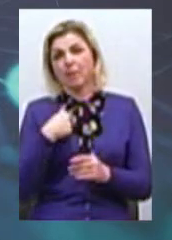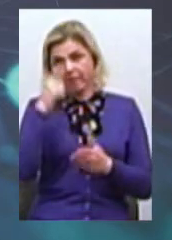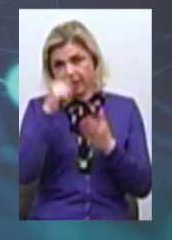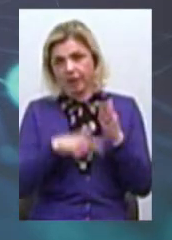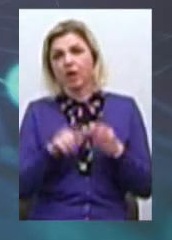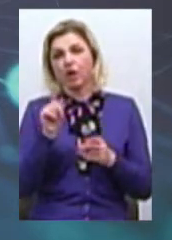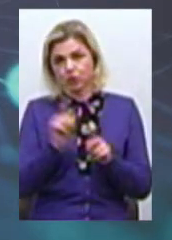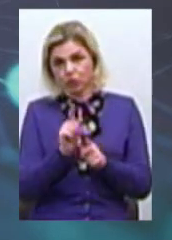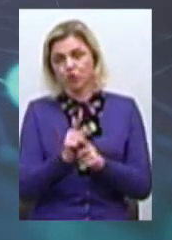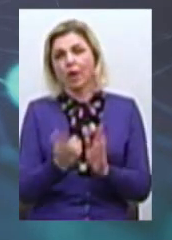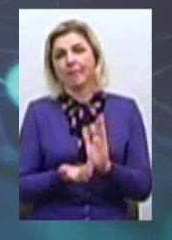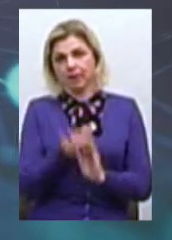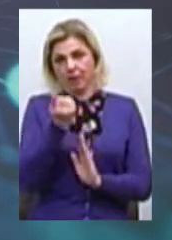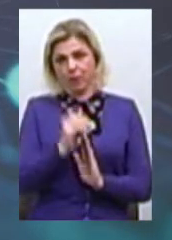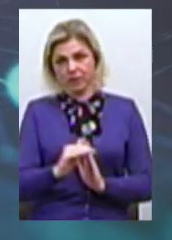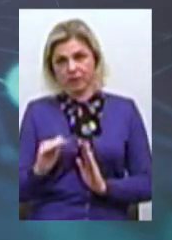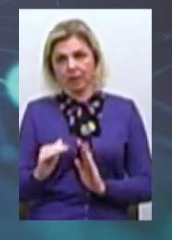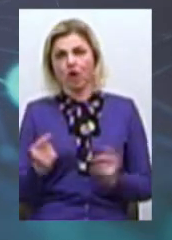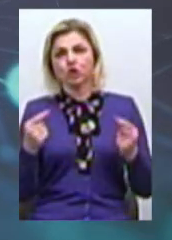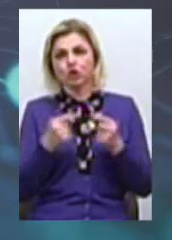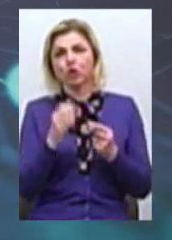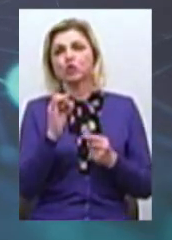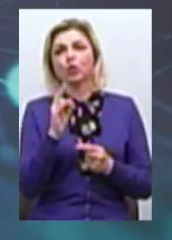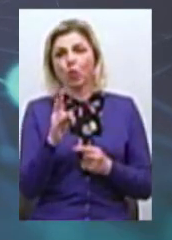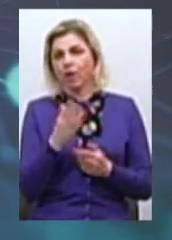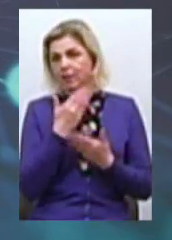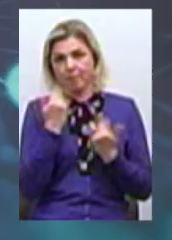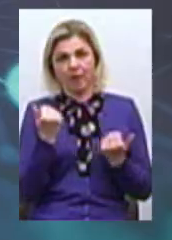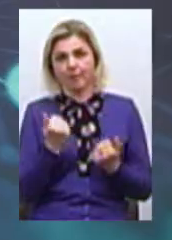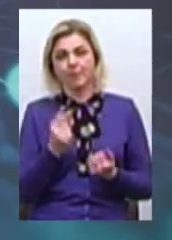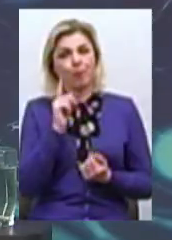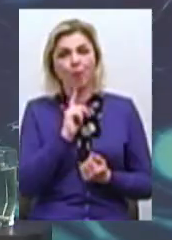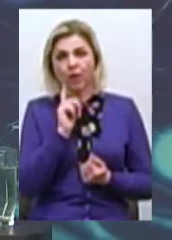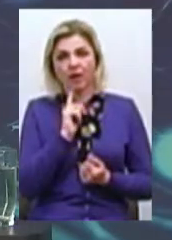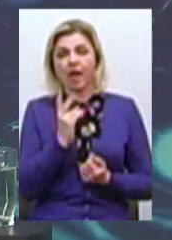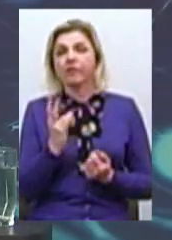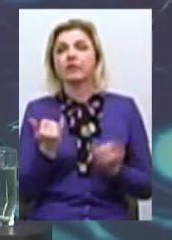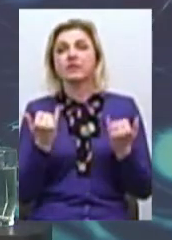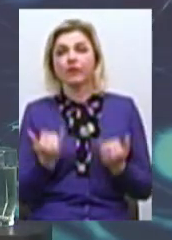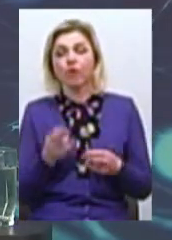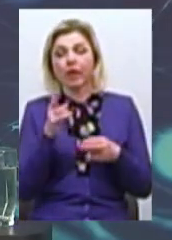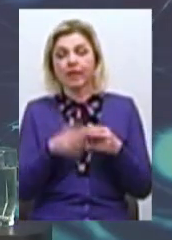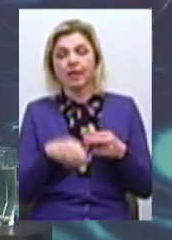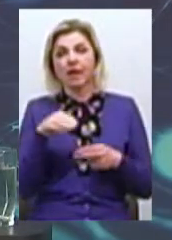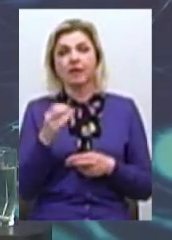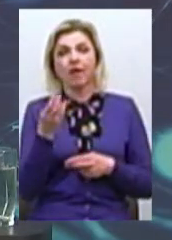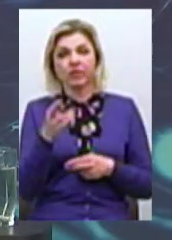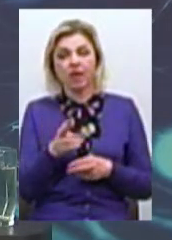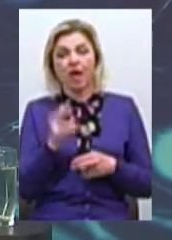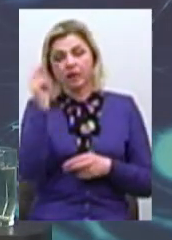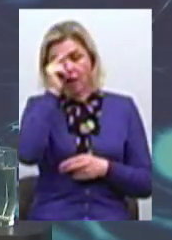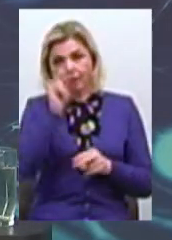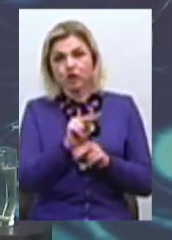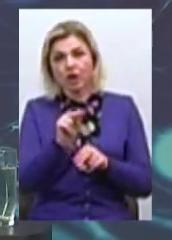також ми підтримуємо дітей. Тобто чітких термінів і строків немає? Поки що. На сьогодні кінець травня – це навчання